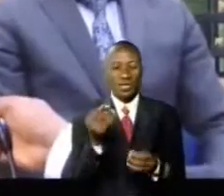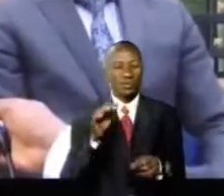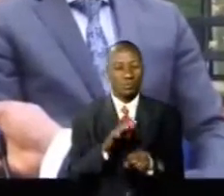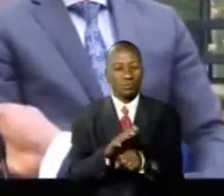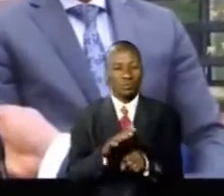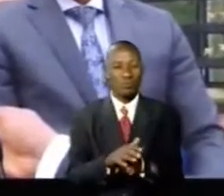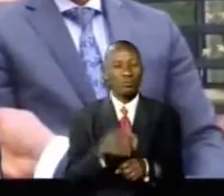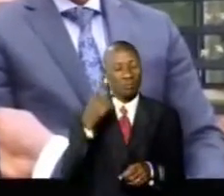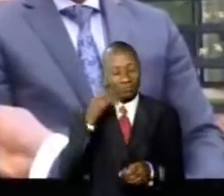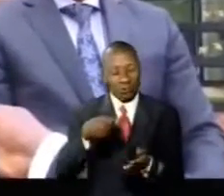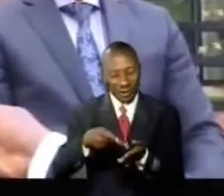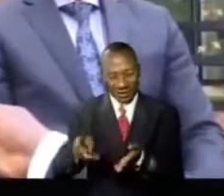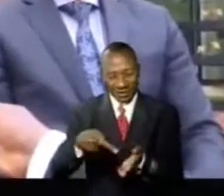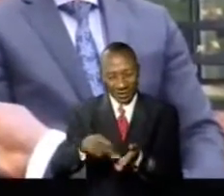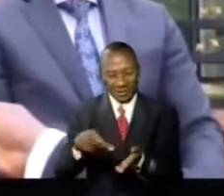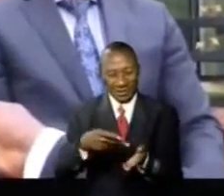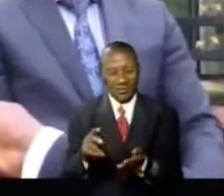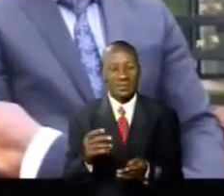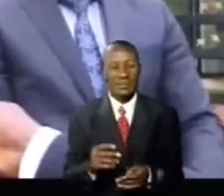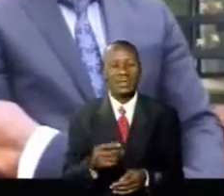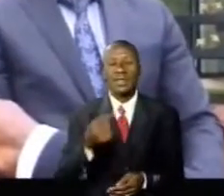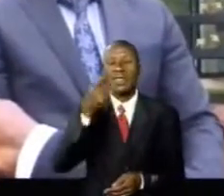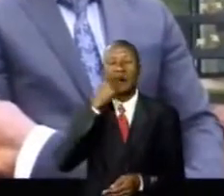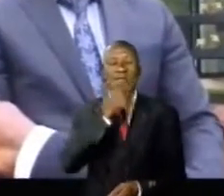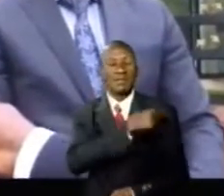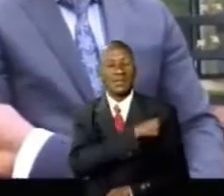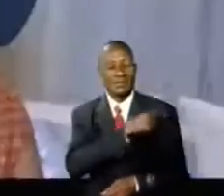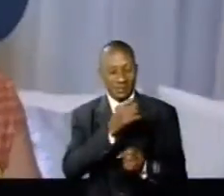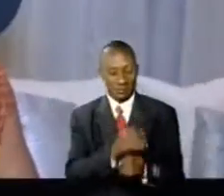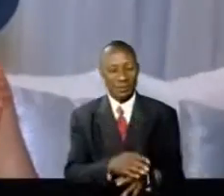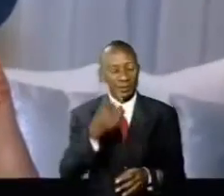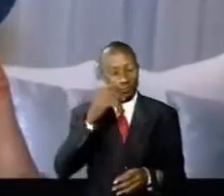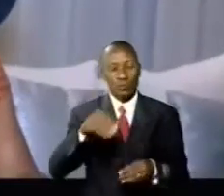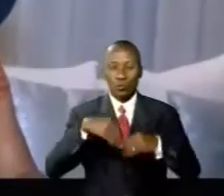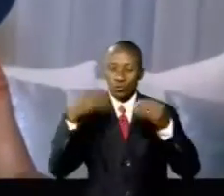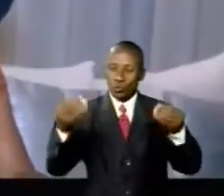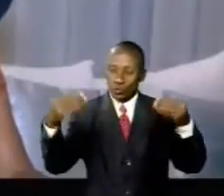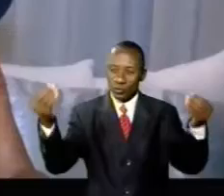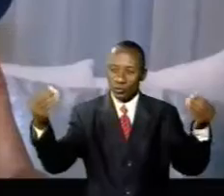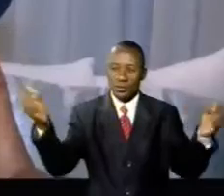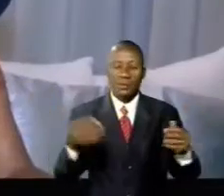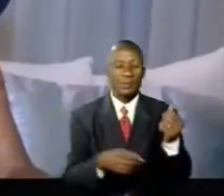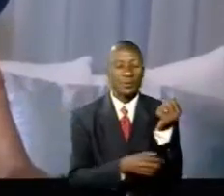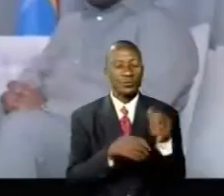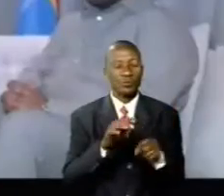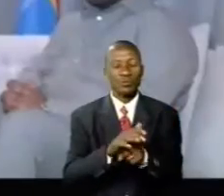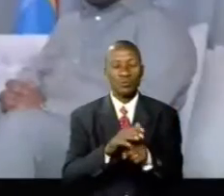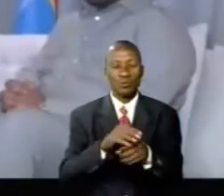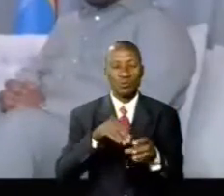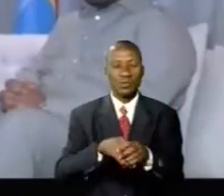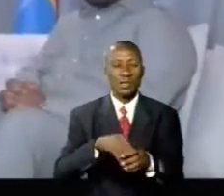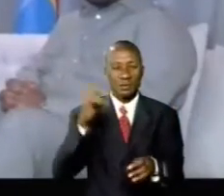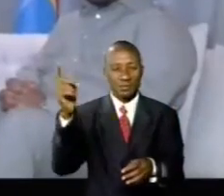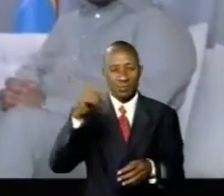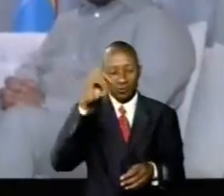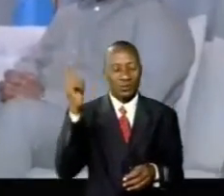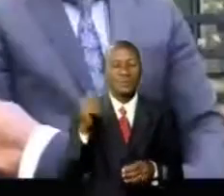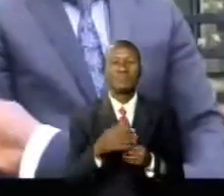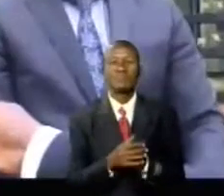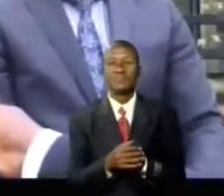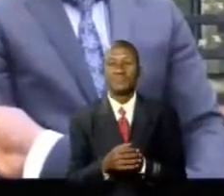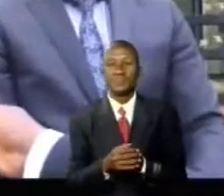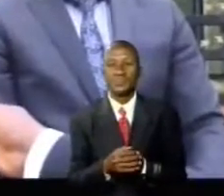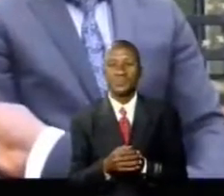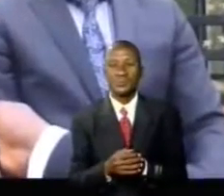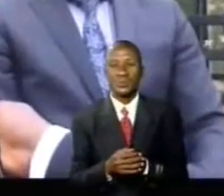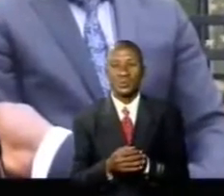notre vaccin dès qu'il est disponible et non pas solliciter une quelconque faveur de la part d'un pays pour que